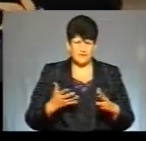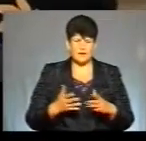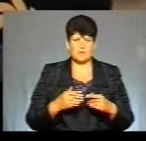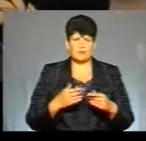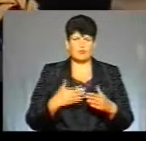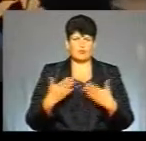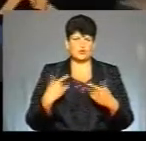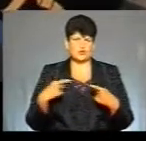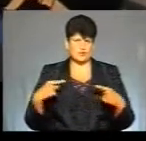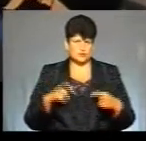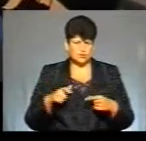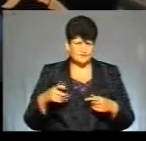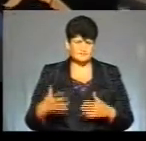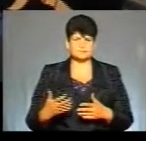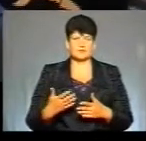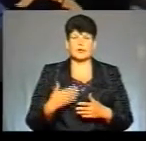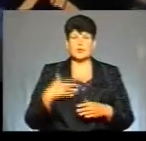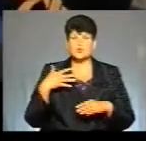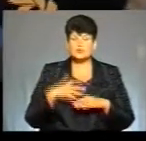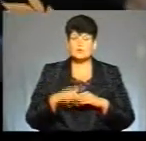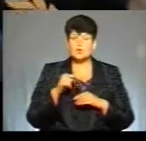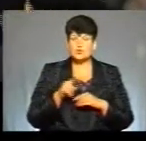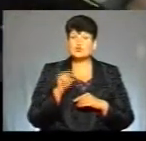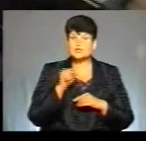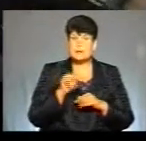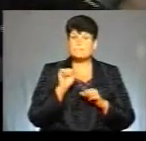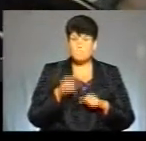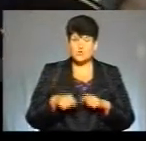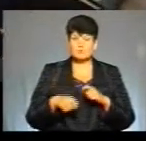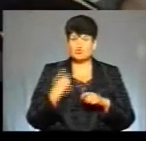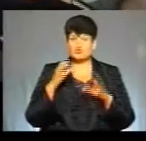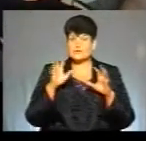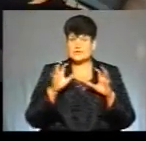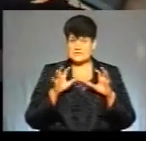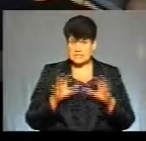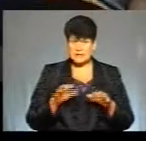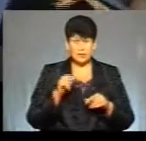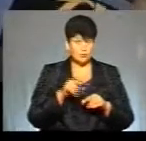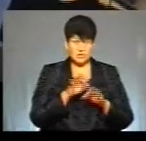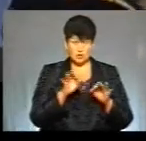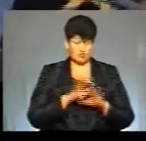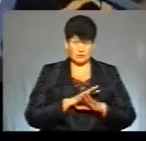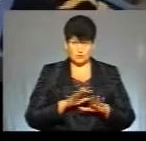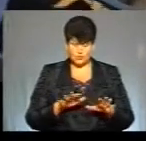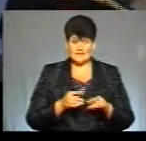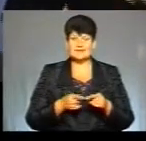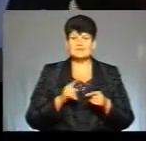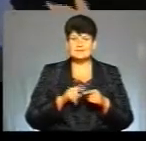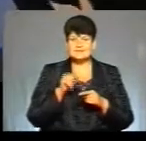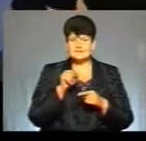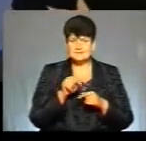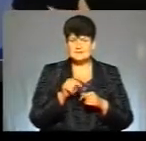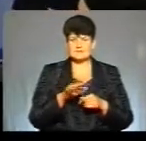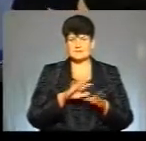наших громадян, і розуміння того, що ти можеш порушувати закон і тобі за це нічого не буде, воно все ж таки пішло